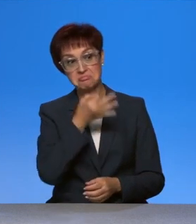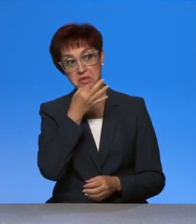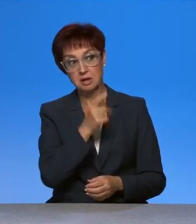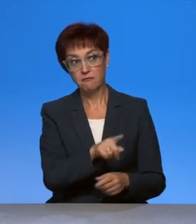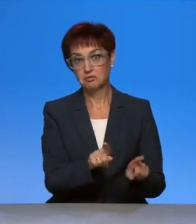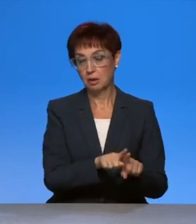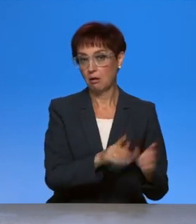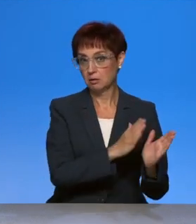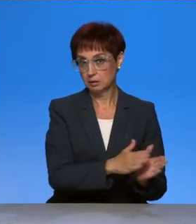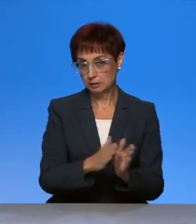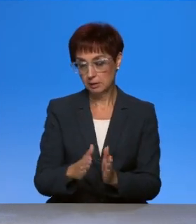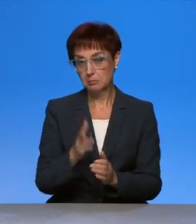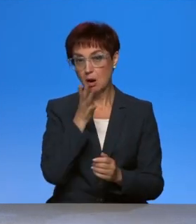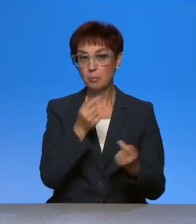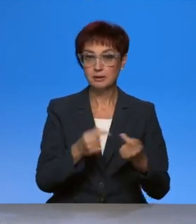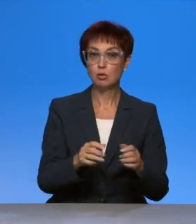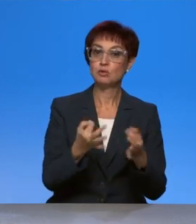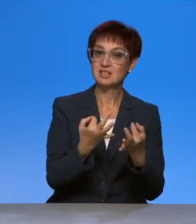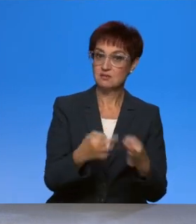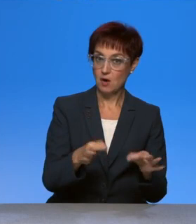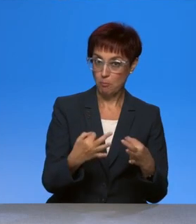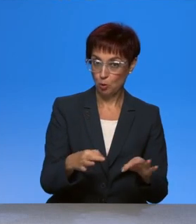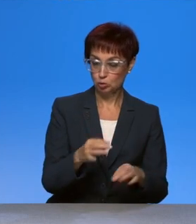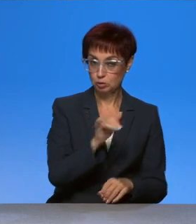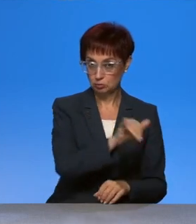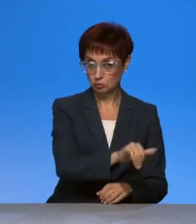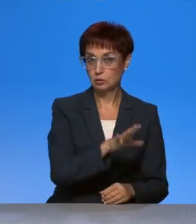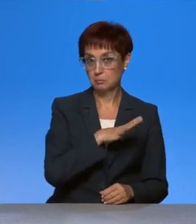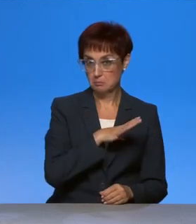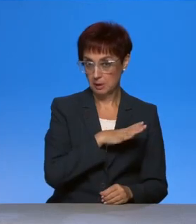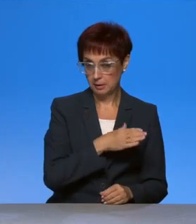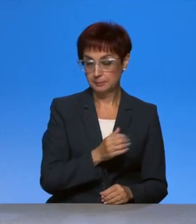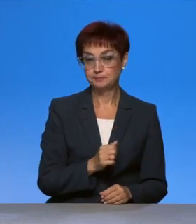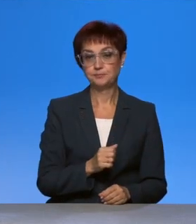те, которые, ну, в определенном обществе, где у нас есть ограничения, нету.